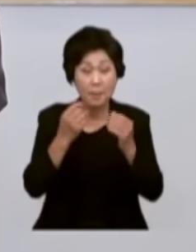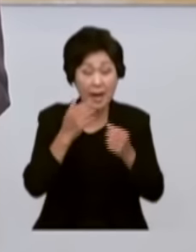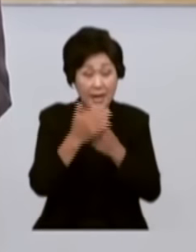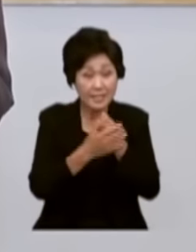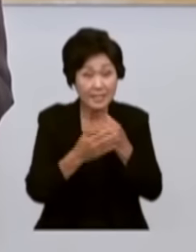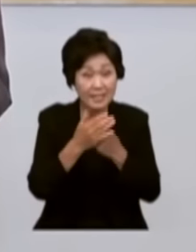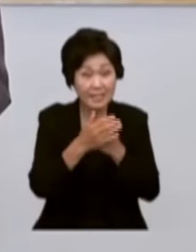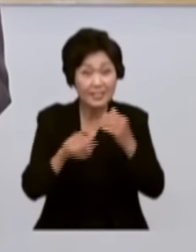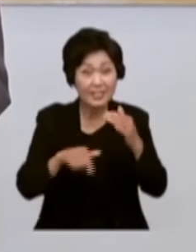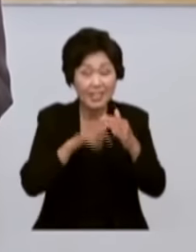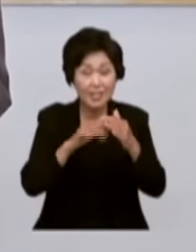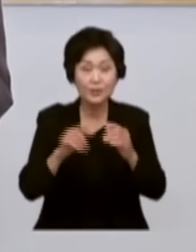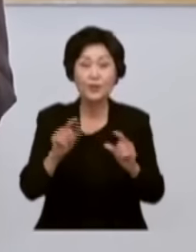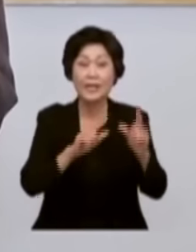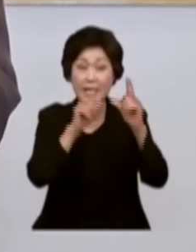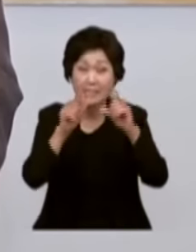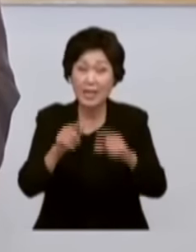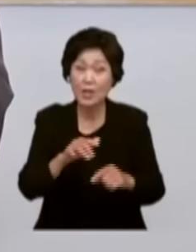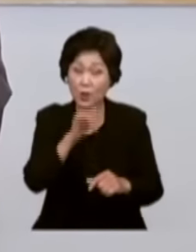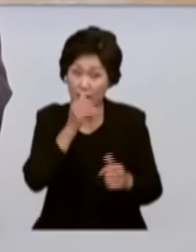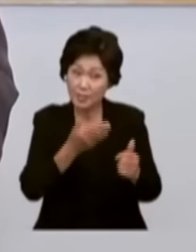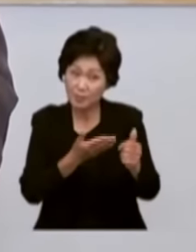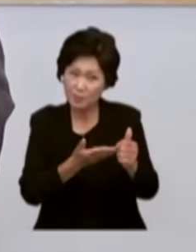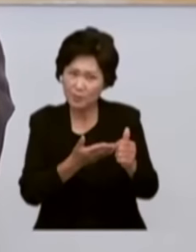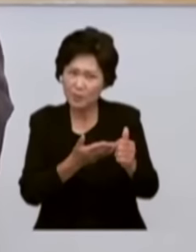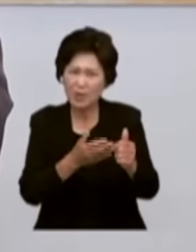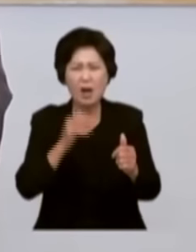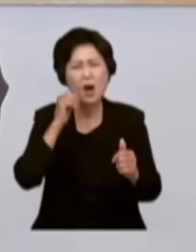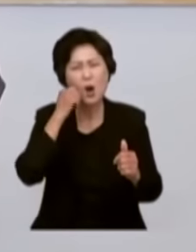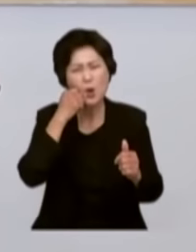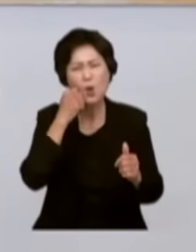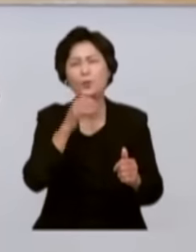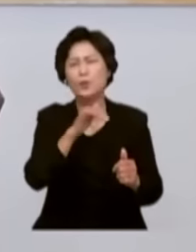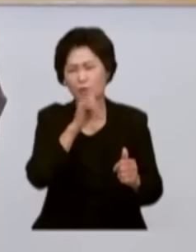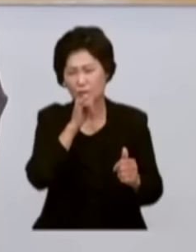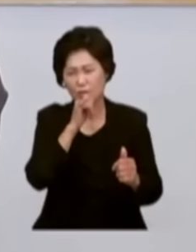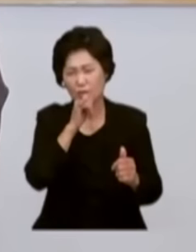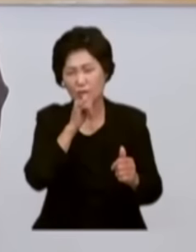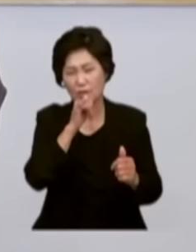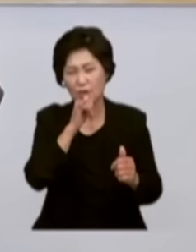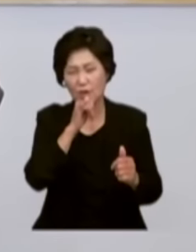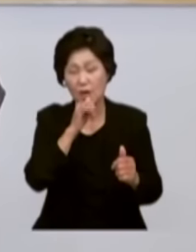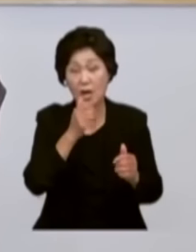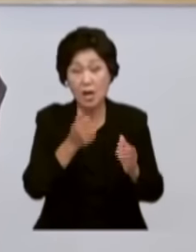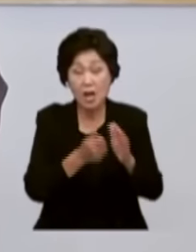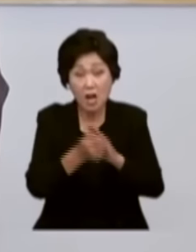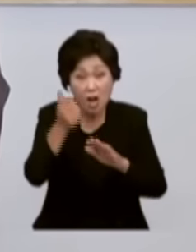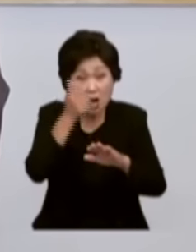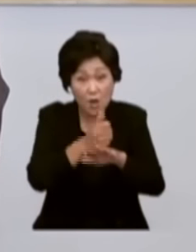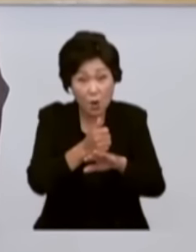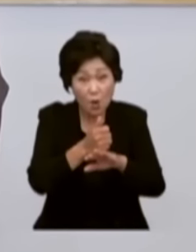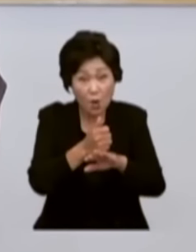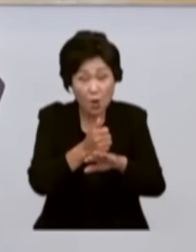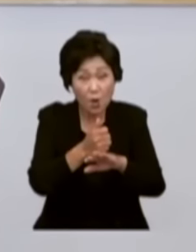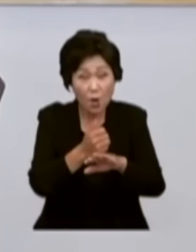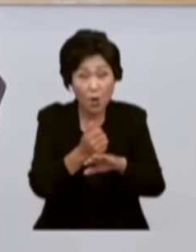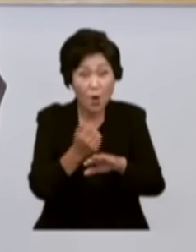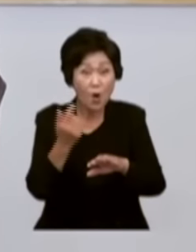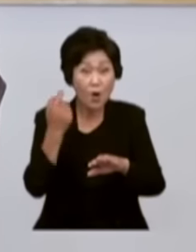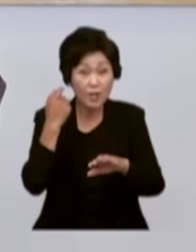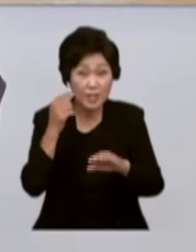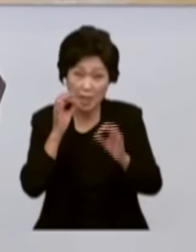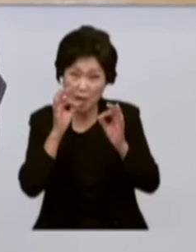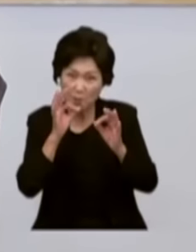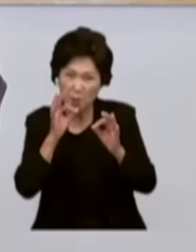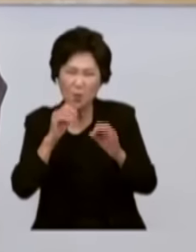씨. 예. 그런데 그에게 또 시련이 없었던 건 아니잖아요. 네. 잘된 뒤에도 시련은 있었지만 끝까지 어떻게 보면